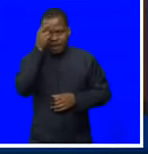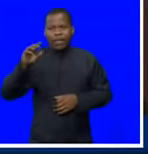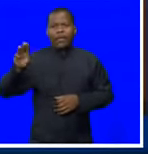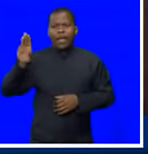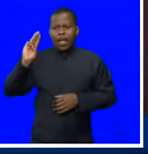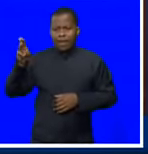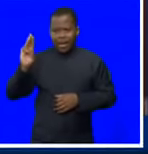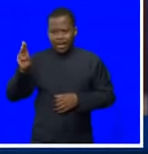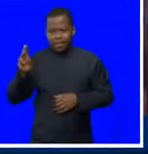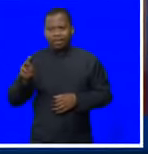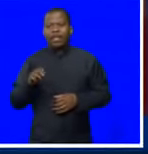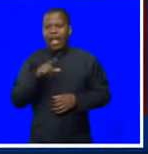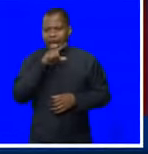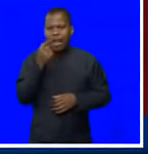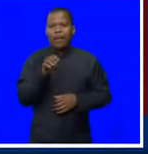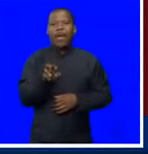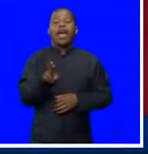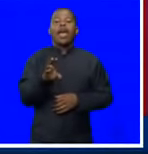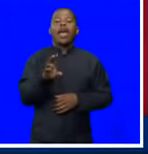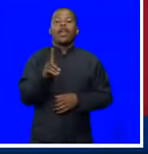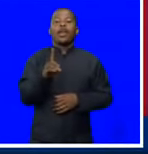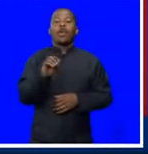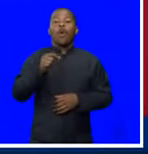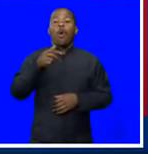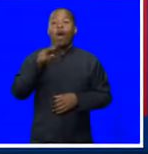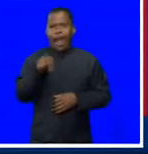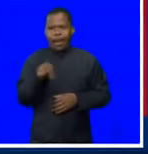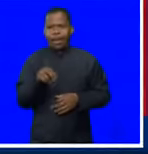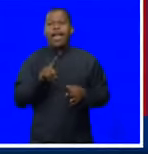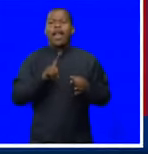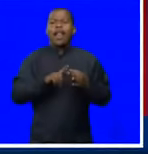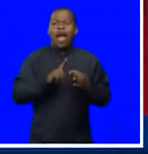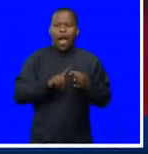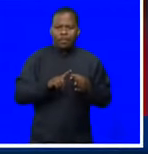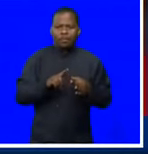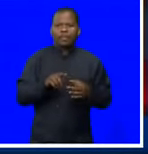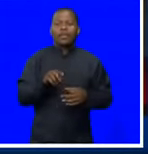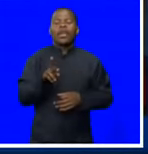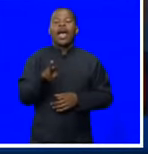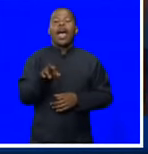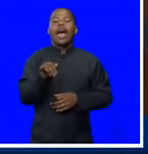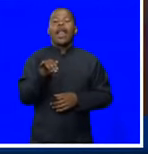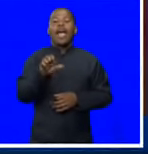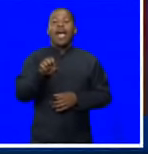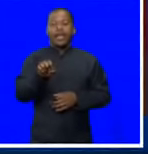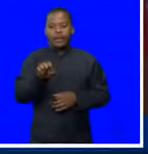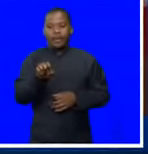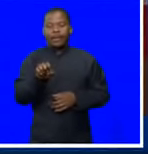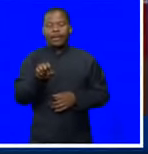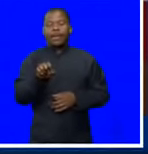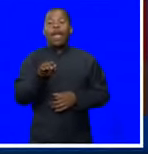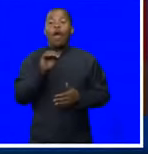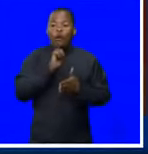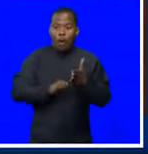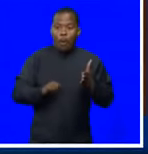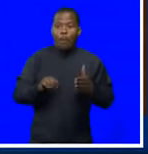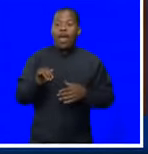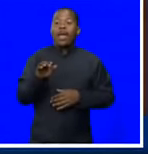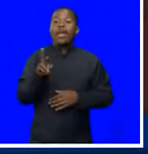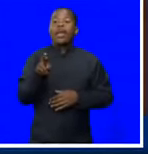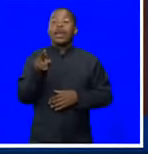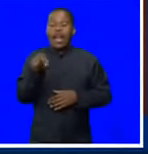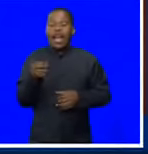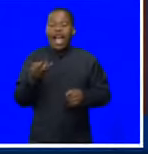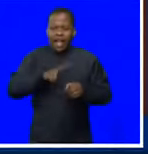kanye ke naye emengameli welive leIran Ibrahim Raisi. Kanzike lomhlangano lona walamaveje lamathathu.